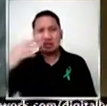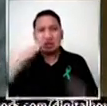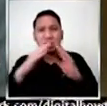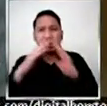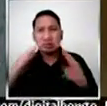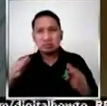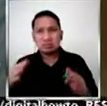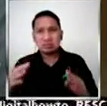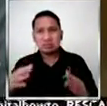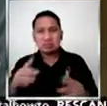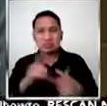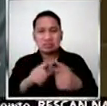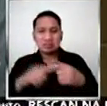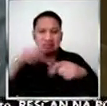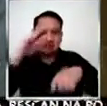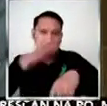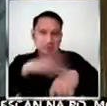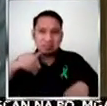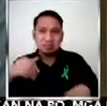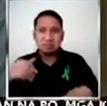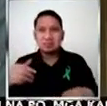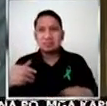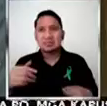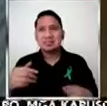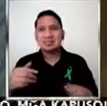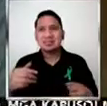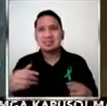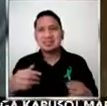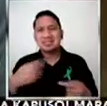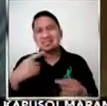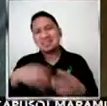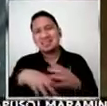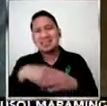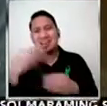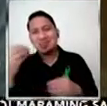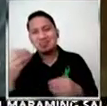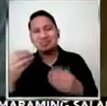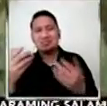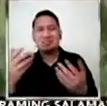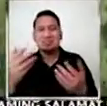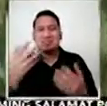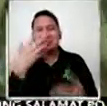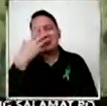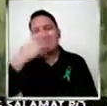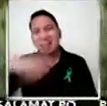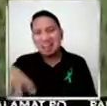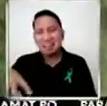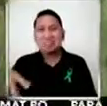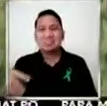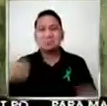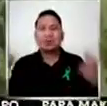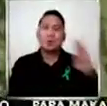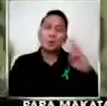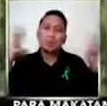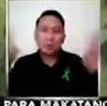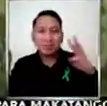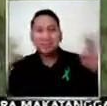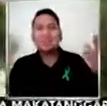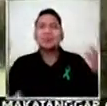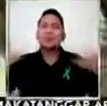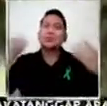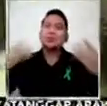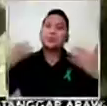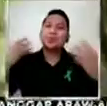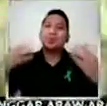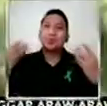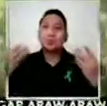kami. Wala lang, sir. Nainitan lang. Papahinga lang. Papahangin lang. Ang mga may sakit na palaboy sa